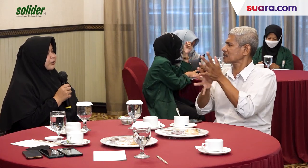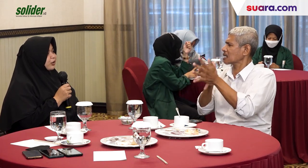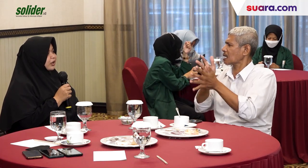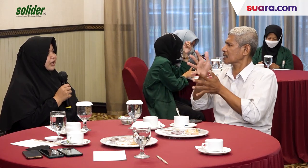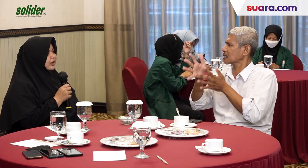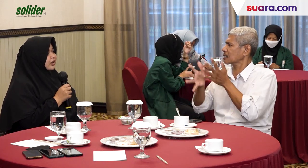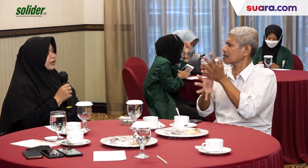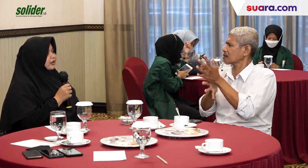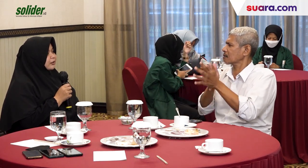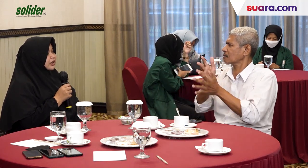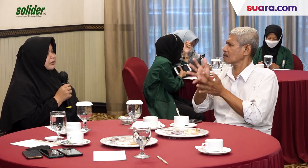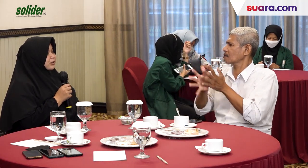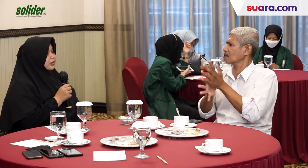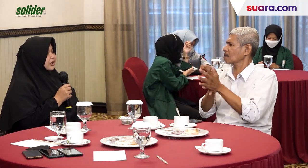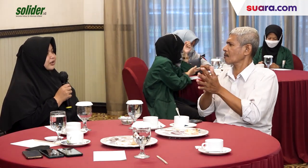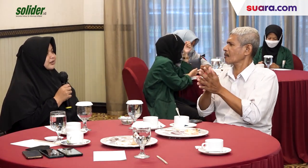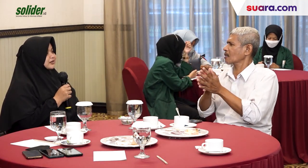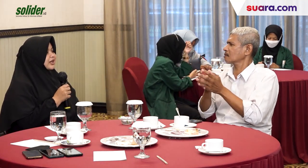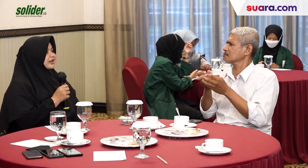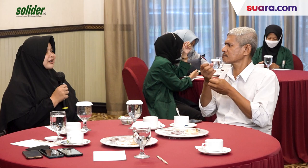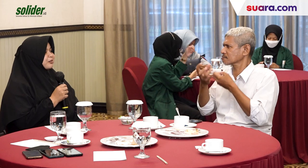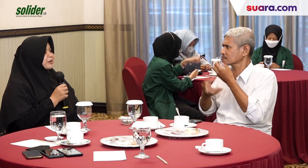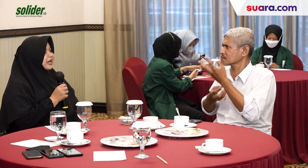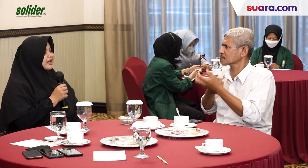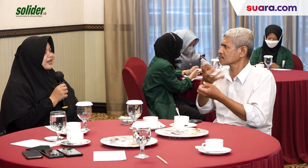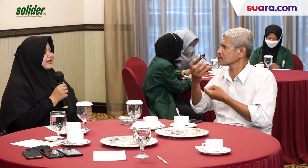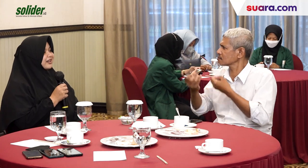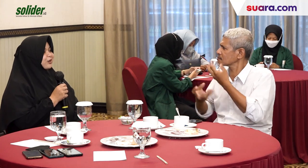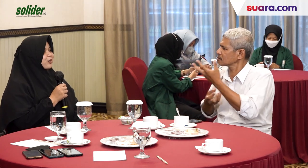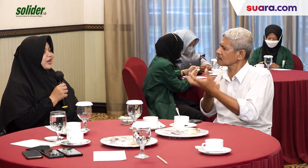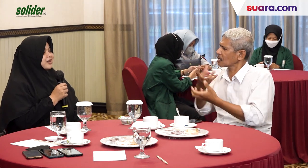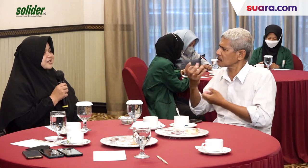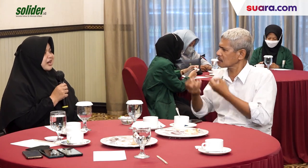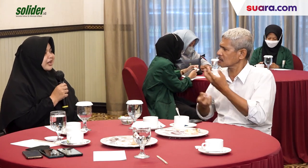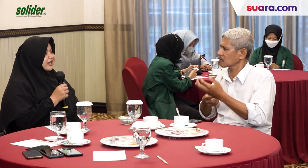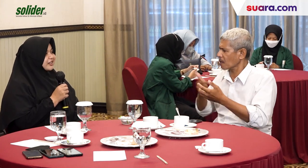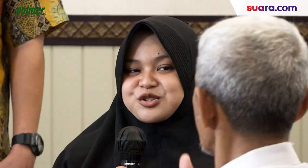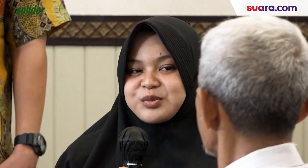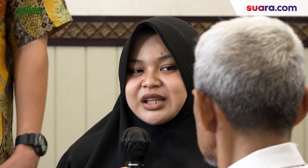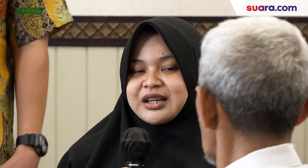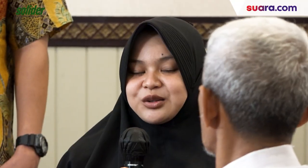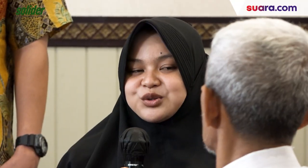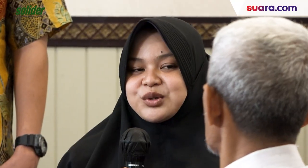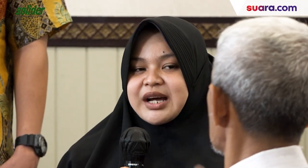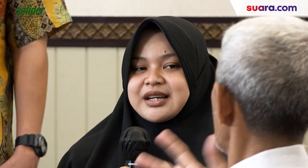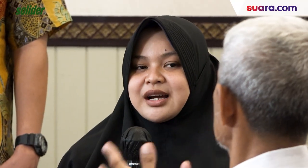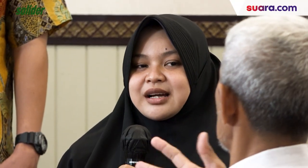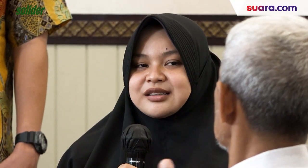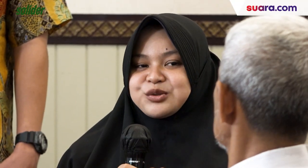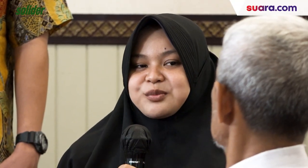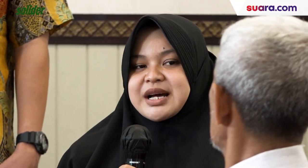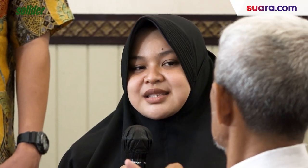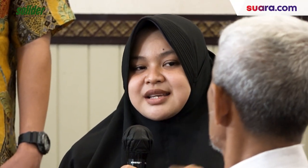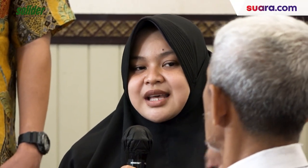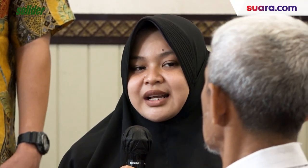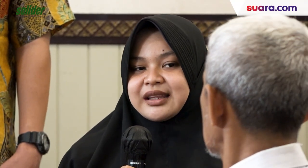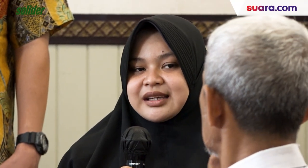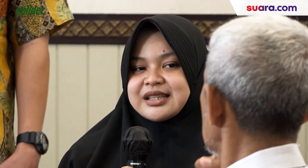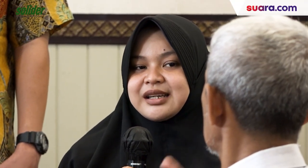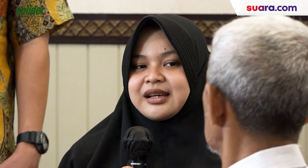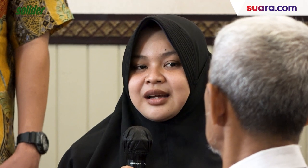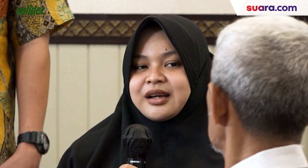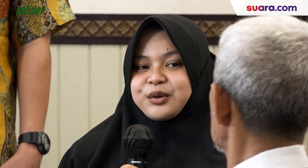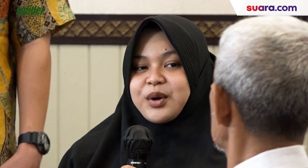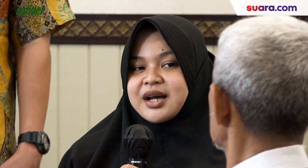sulit untuk dipahami oleh teman-teman tuli dan lebih baik lagi kalau selain adanya subtitle itu juga ada juru bahasa